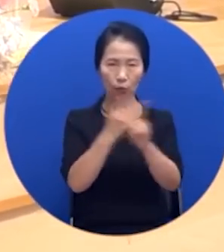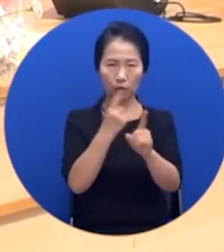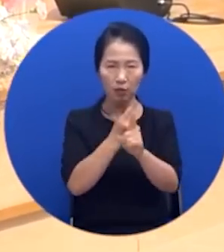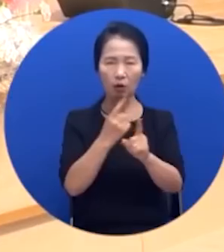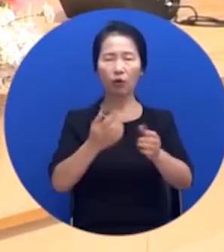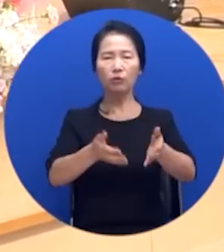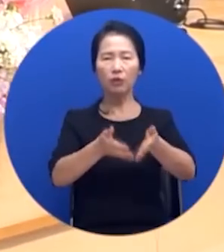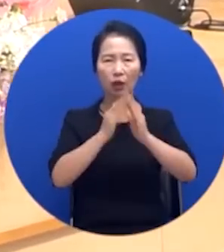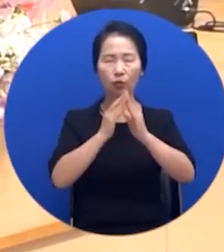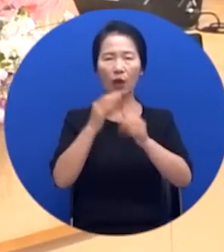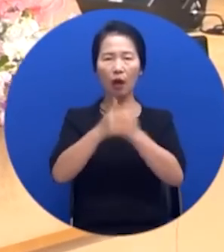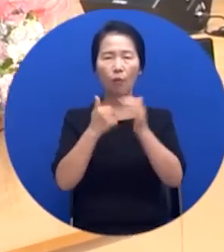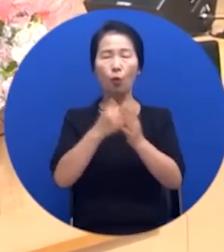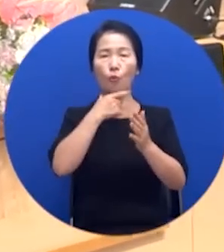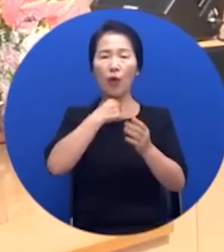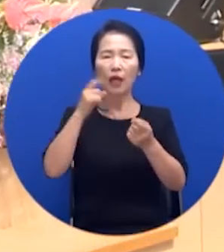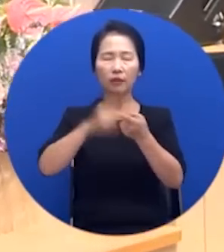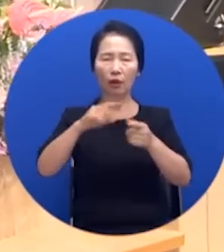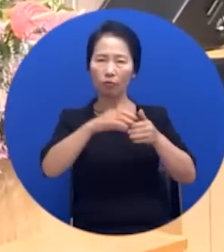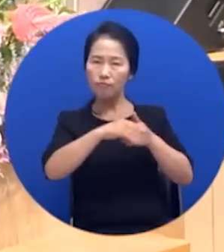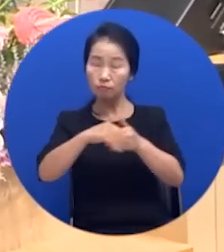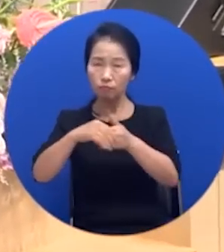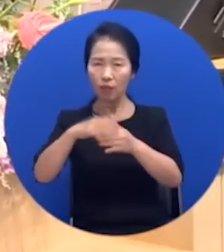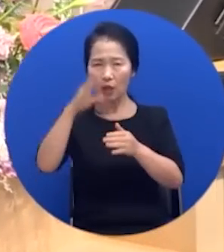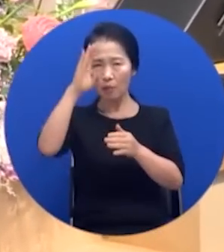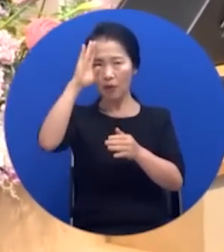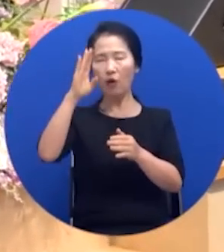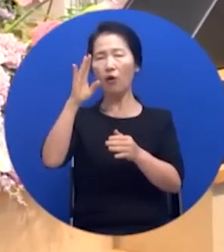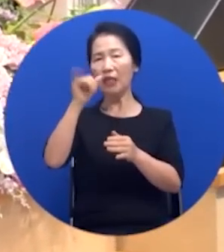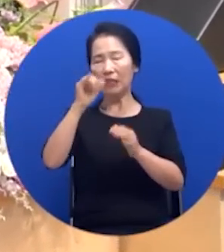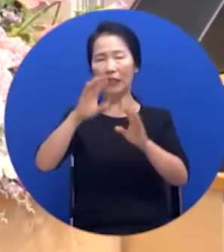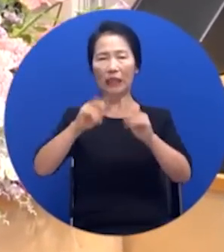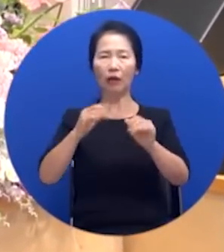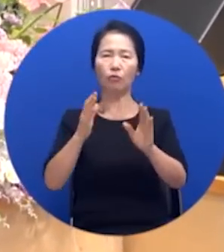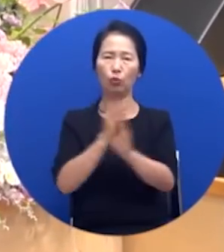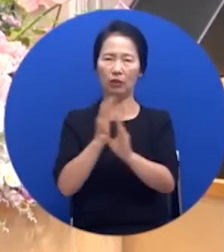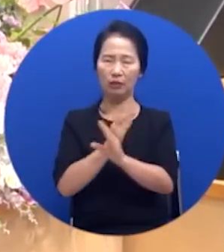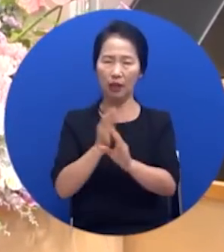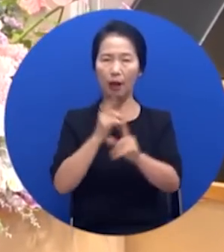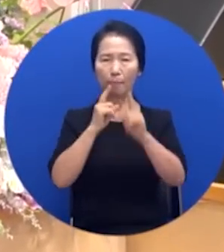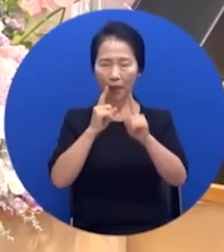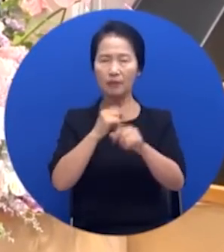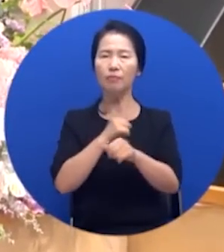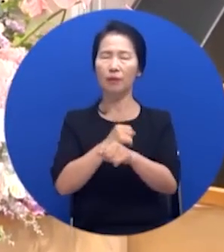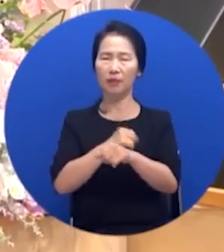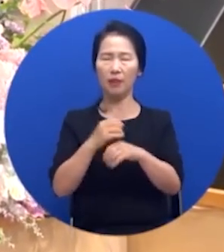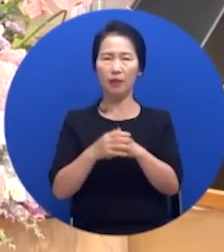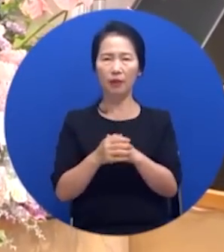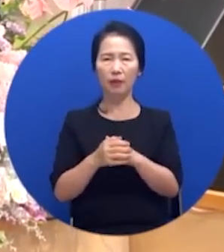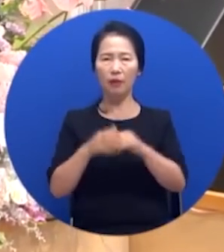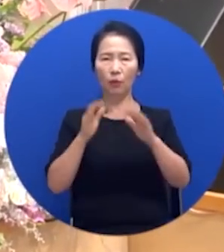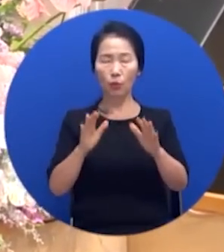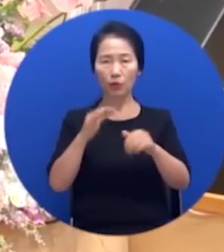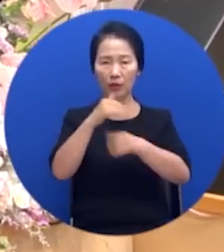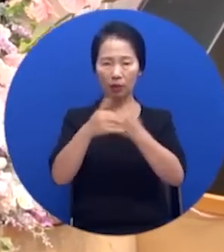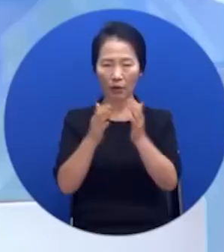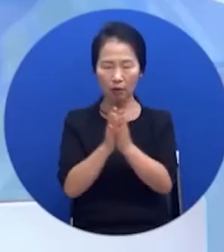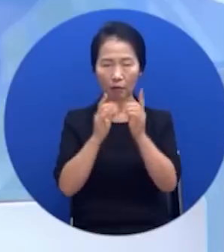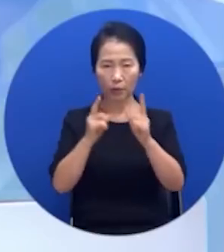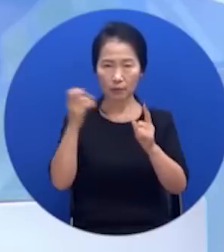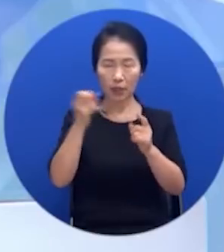바로 끌고 나가시고 병든 땅을 고치신다고 하는 말씀입니다. 오늘 본문의 말씀을 다시 한번